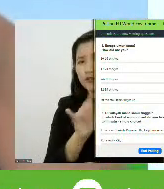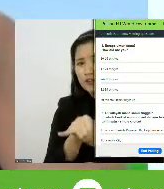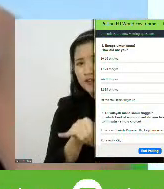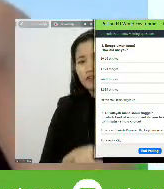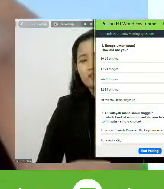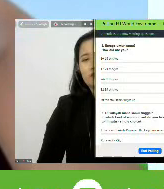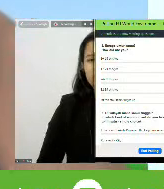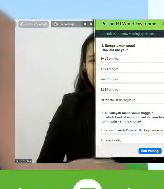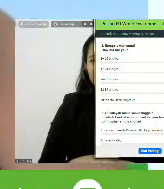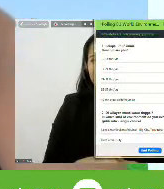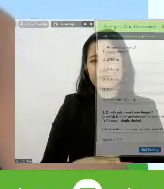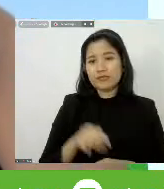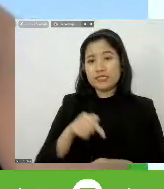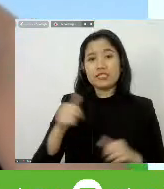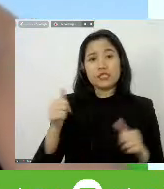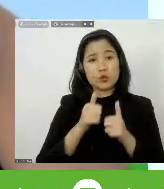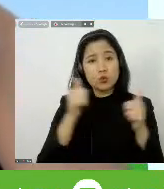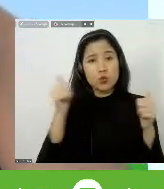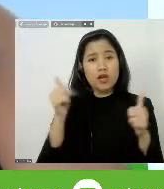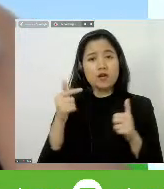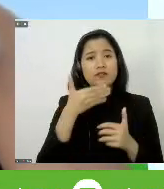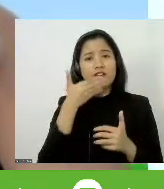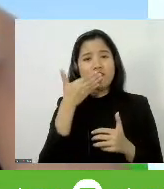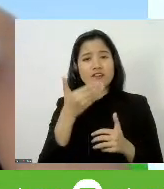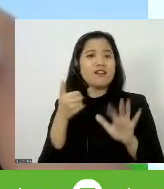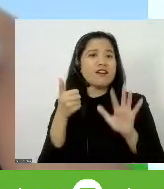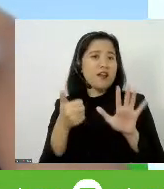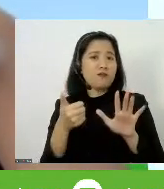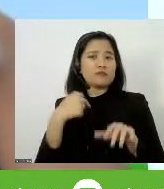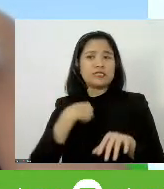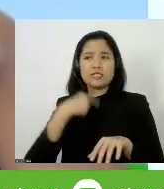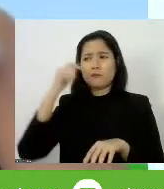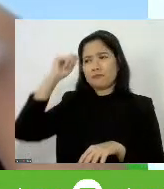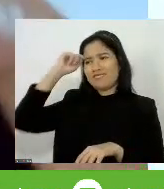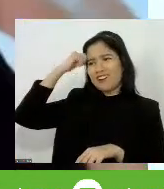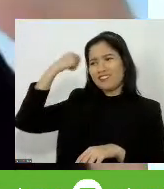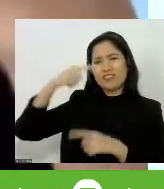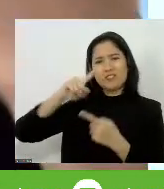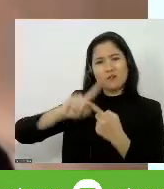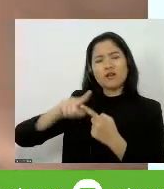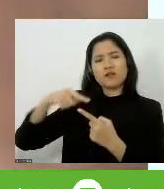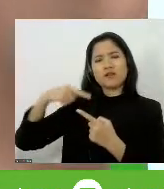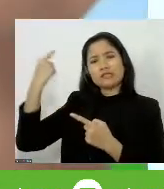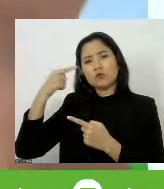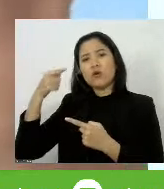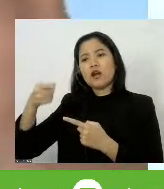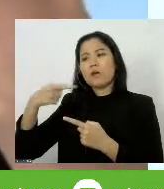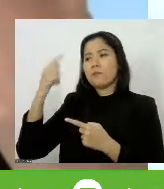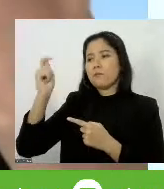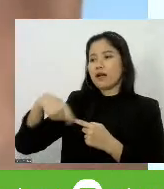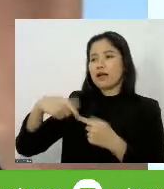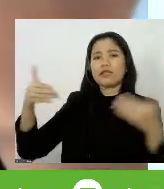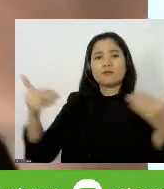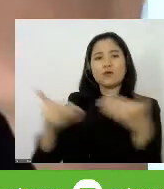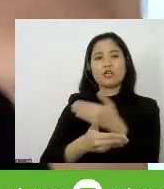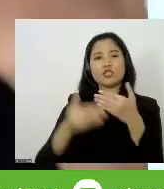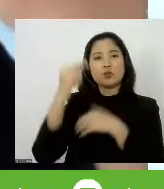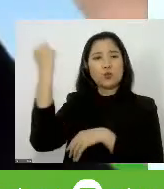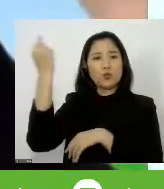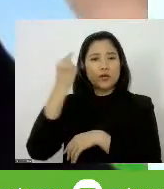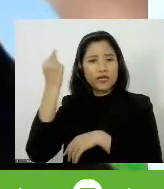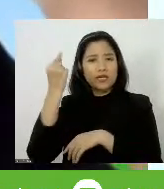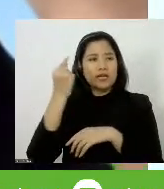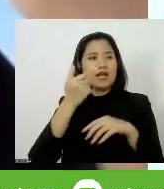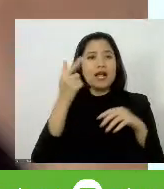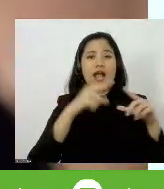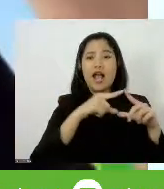yang paling seru nih pertanyaan know me Saya pernah mengingatkan teman agar menggunakan transportasi publik mematikan lampu